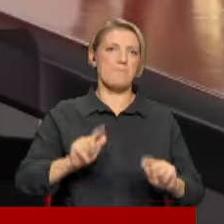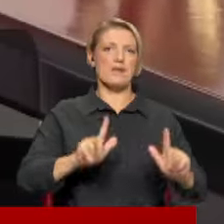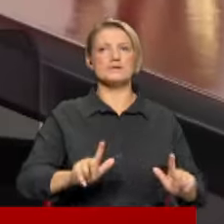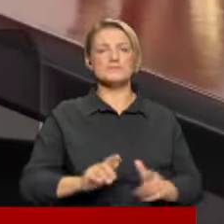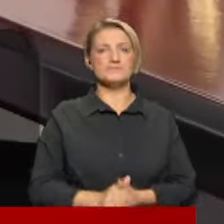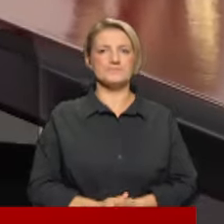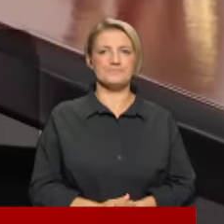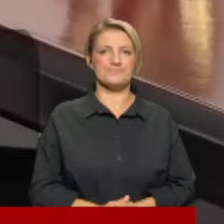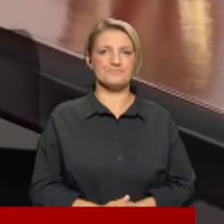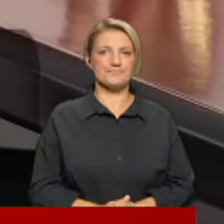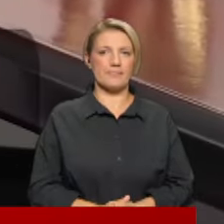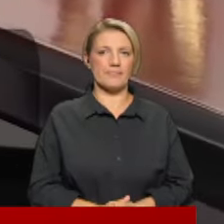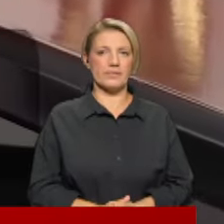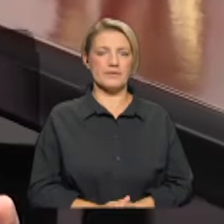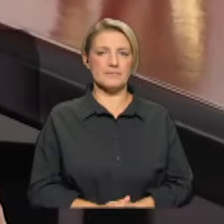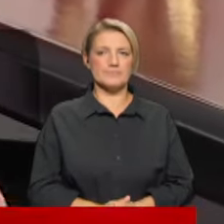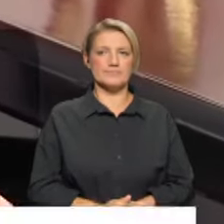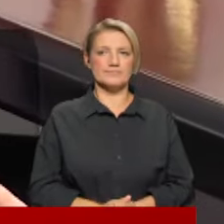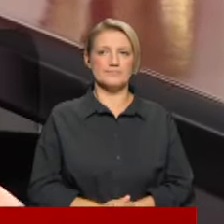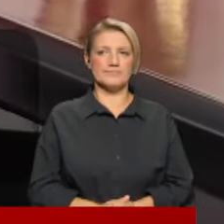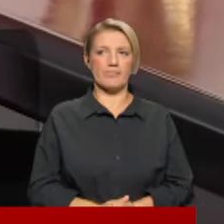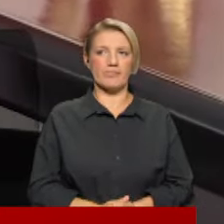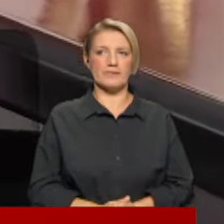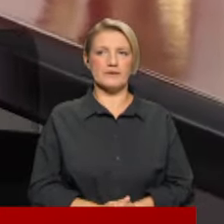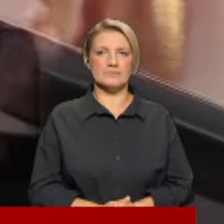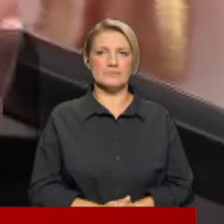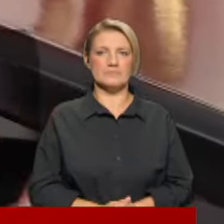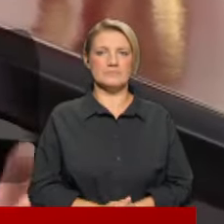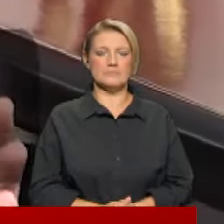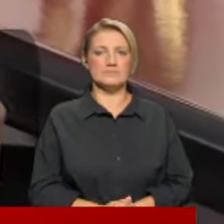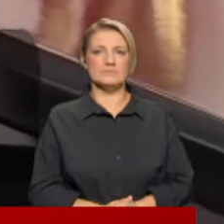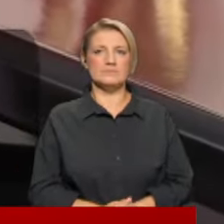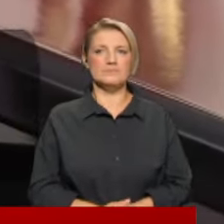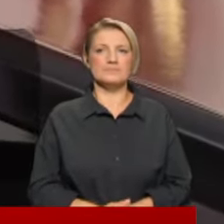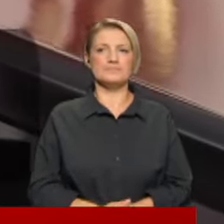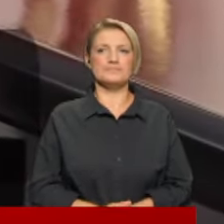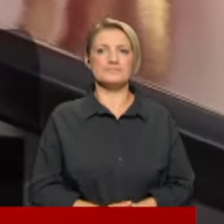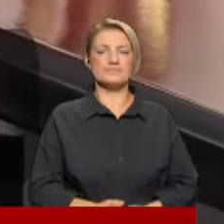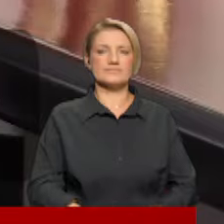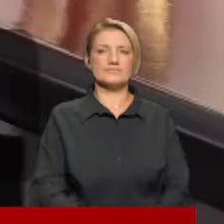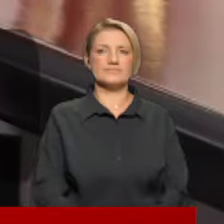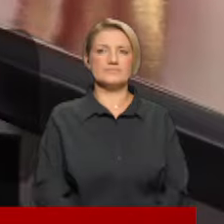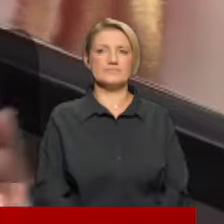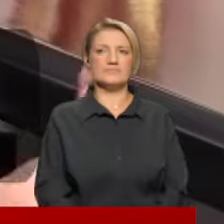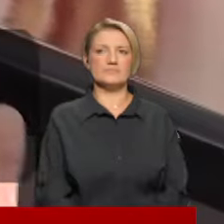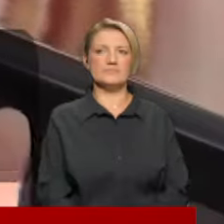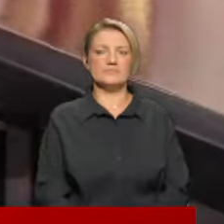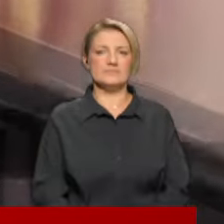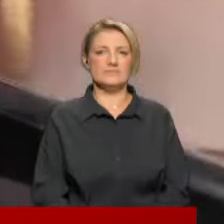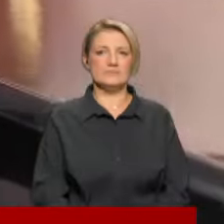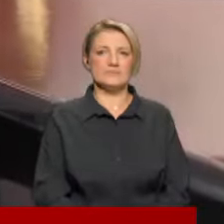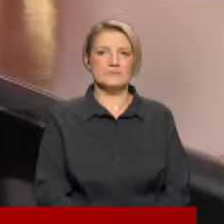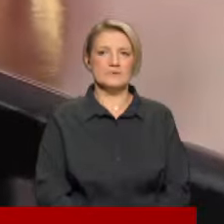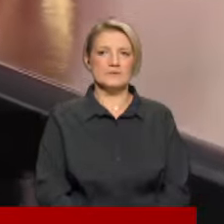yapmalıdır. 360 lazım. AKP evet demeden erken seçim olmuyor. O yüzden erken seçim talebini muhalefete doğru